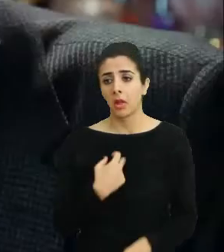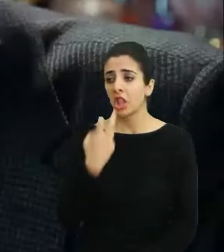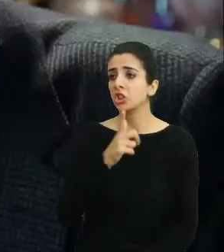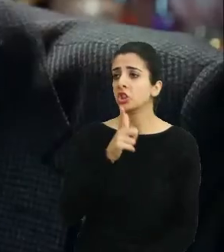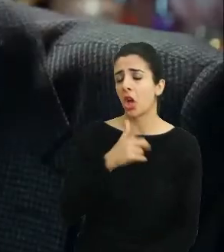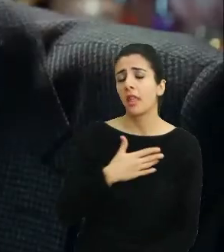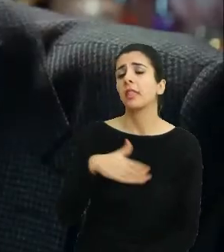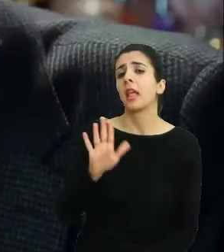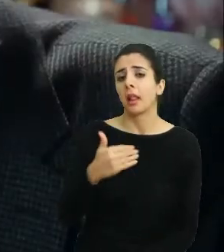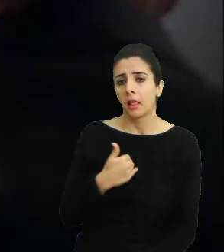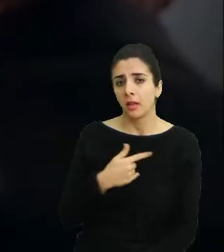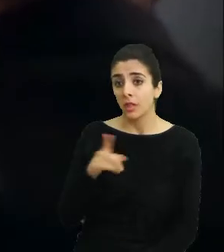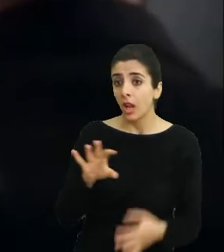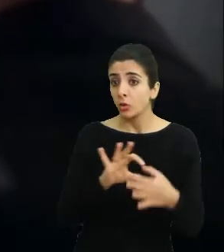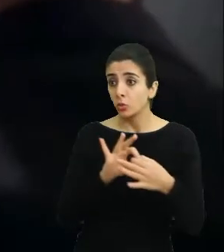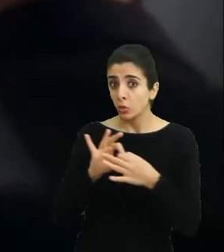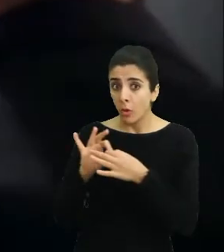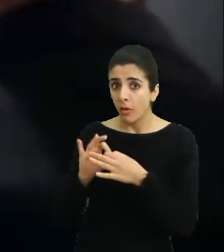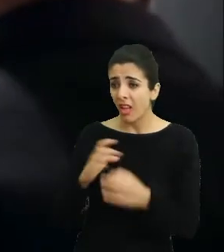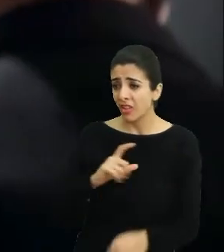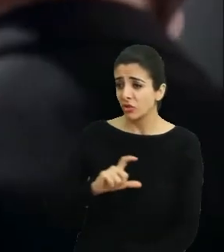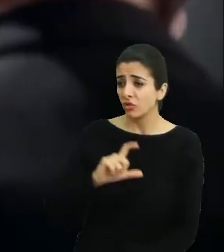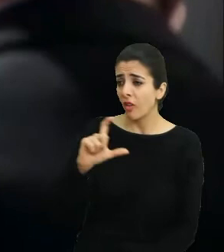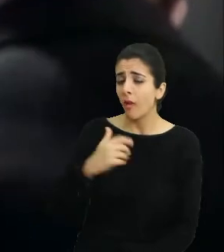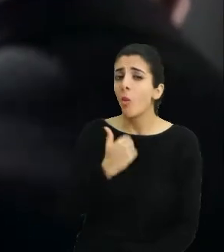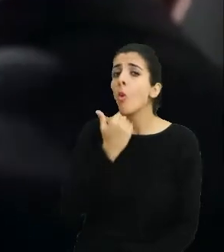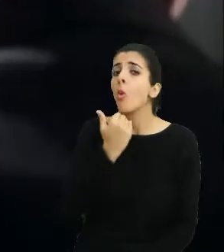değilim. Senin bu kelimelerine cevap veremem.